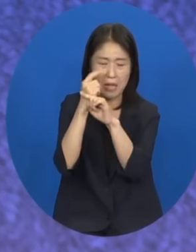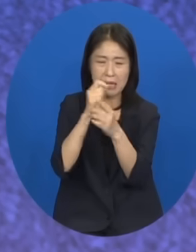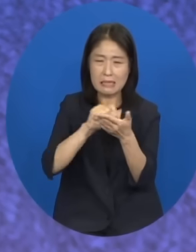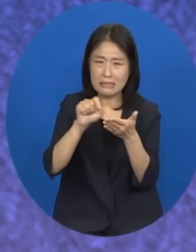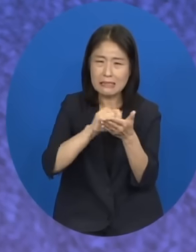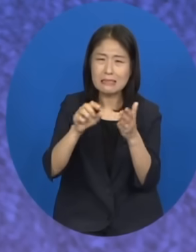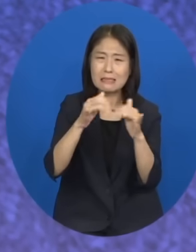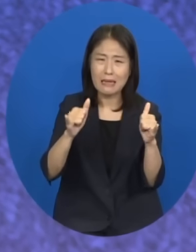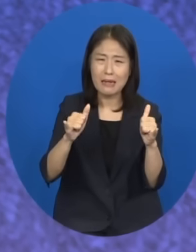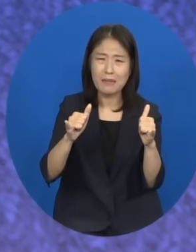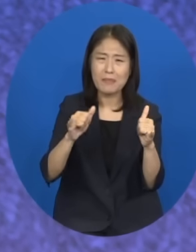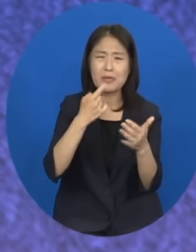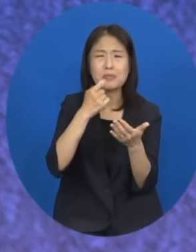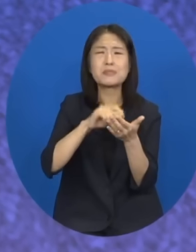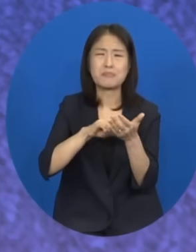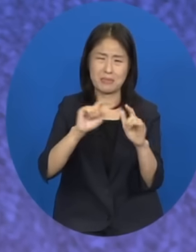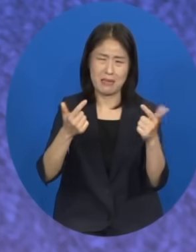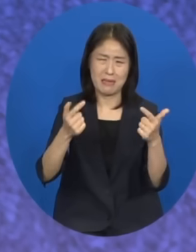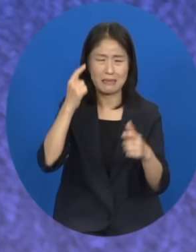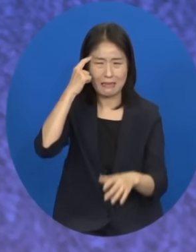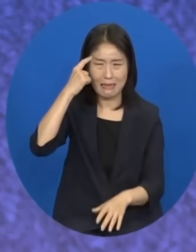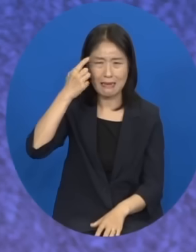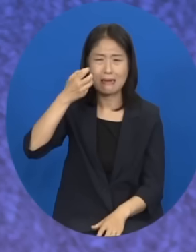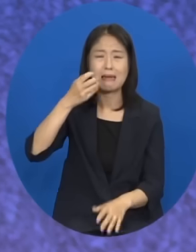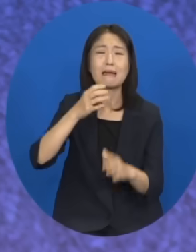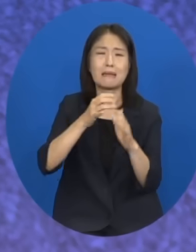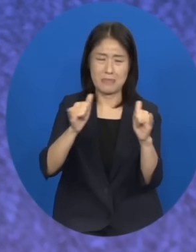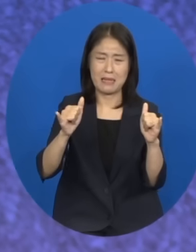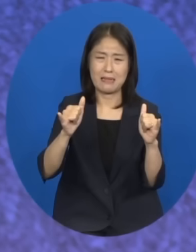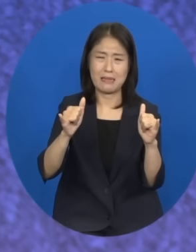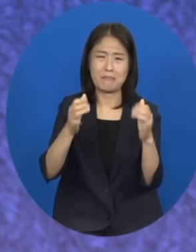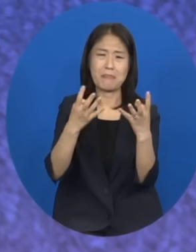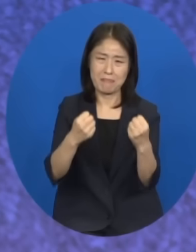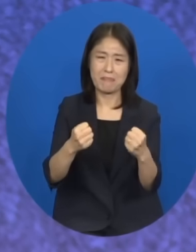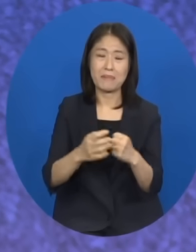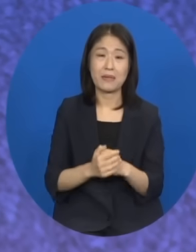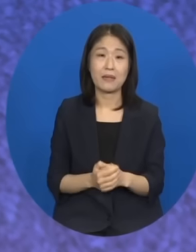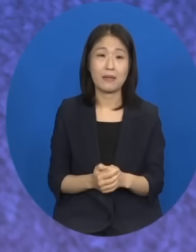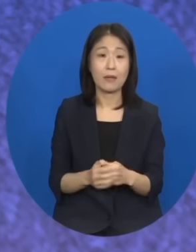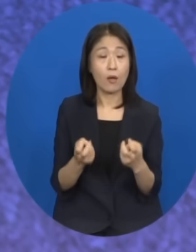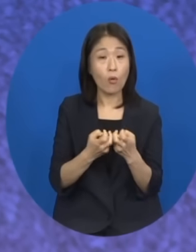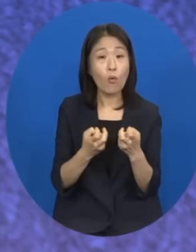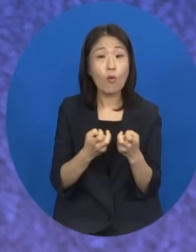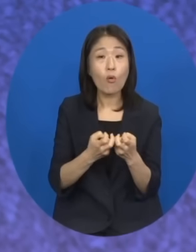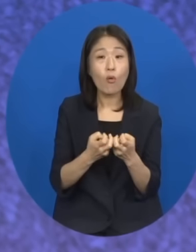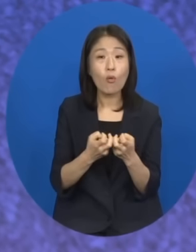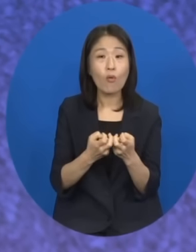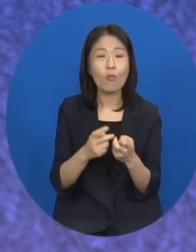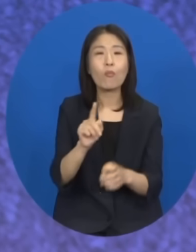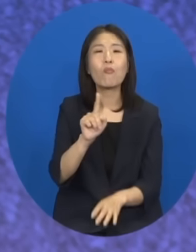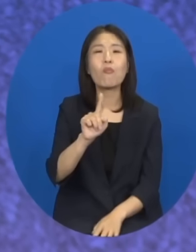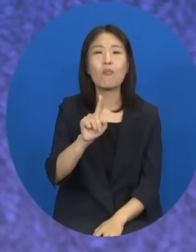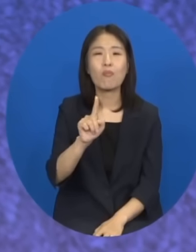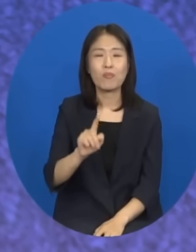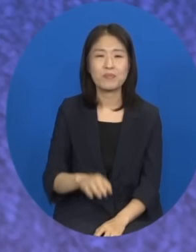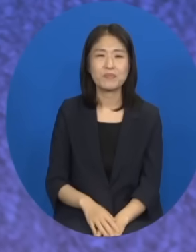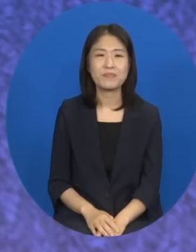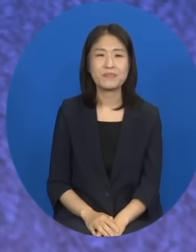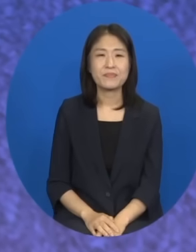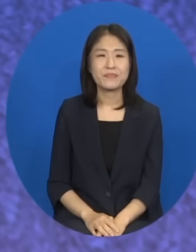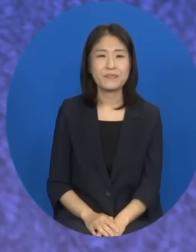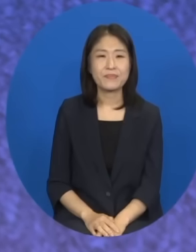하는 교인들이 상당히 많이 있는 것을 보았습니다. 어떻게 하면 좋을까요? 자기는